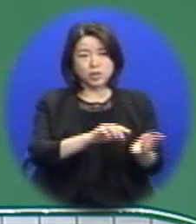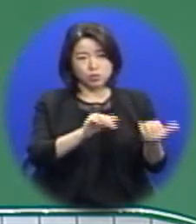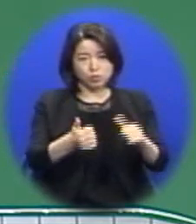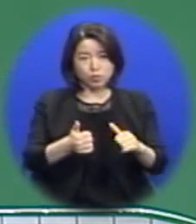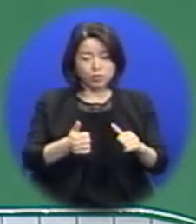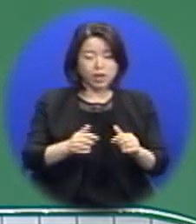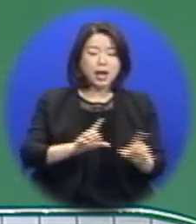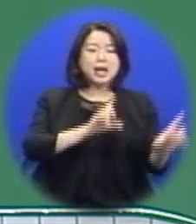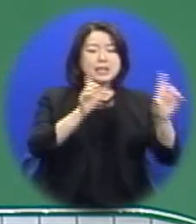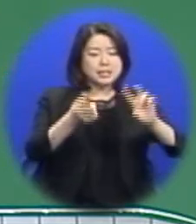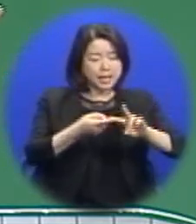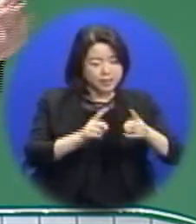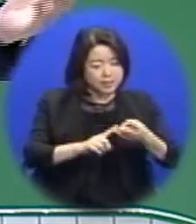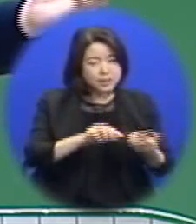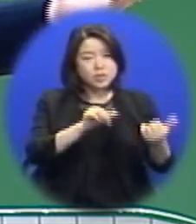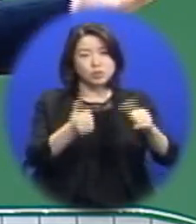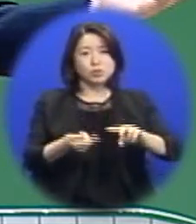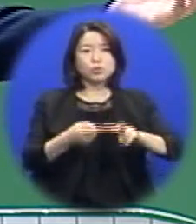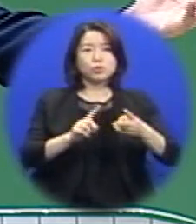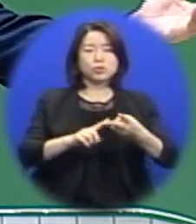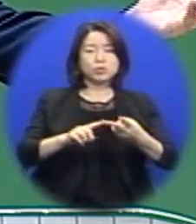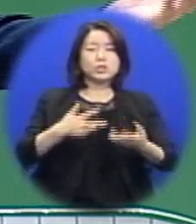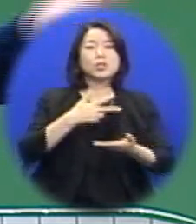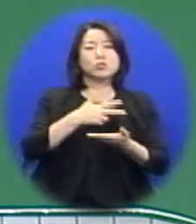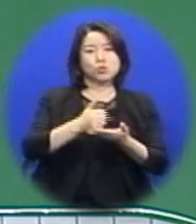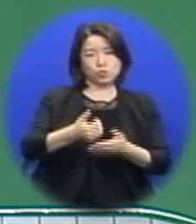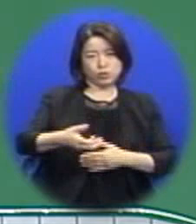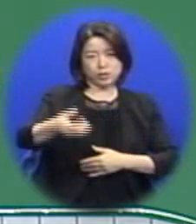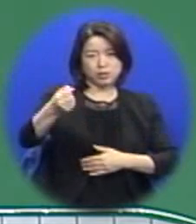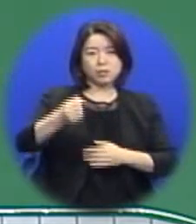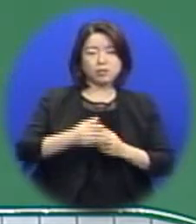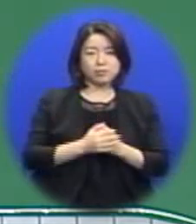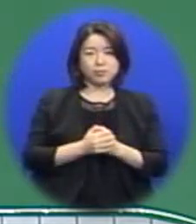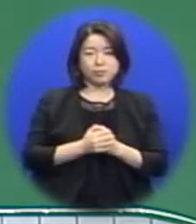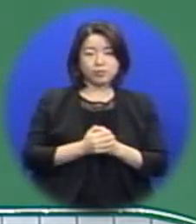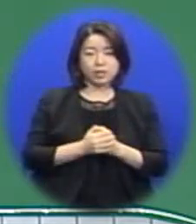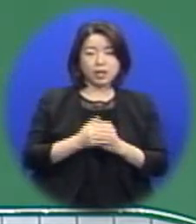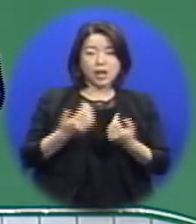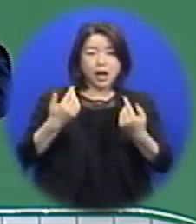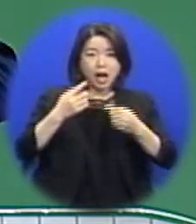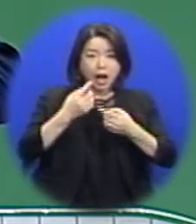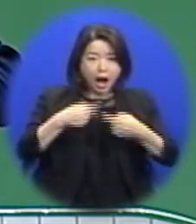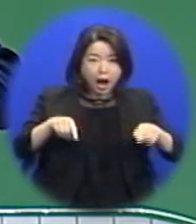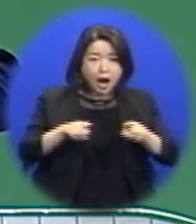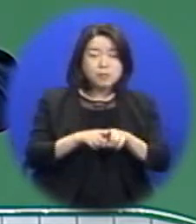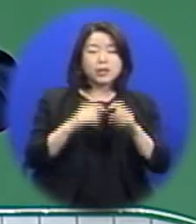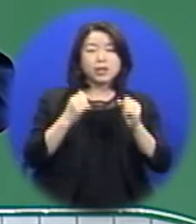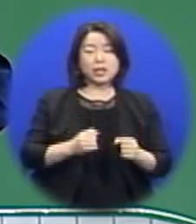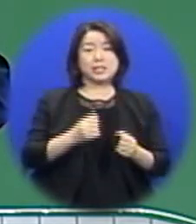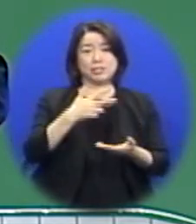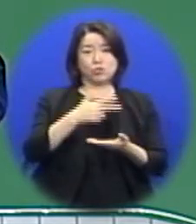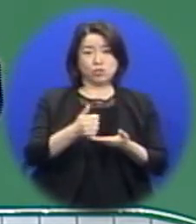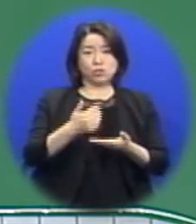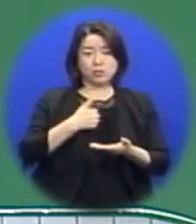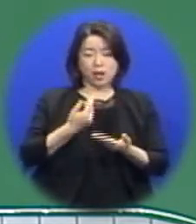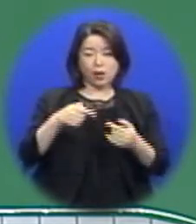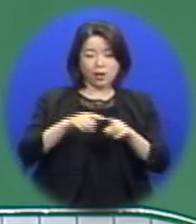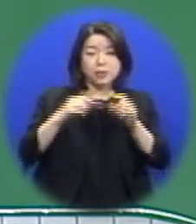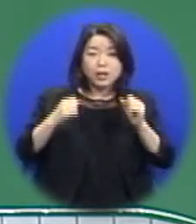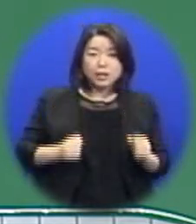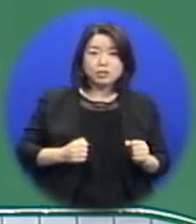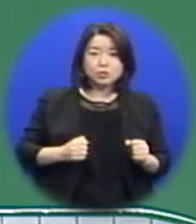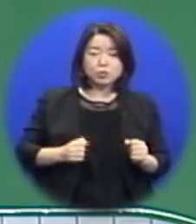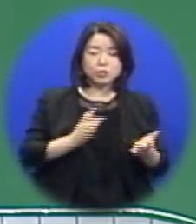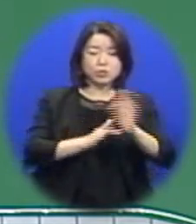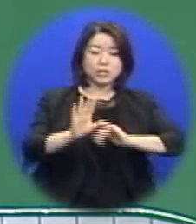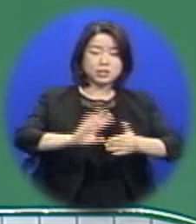주의 것이로다. 임마누엘 예수 그리스도께서 자기와 함께 계시고 예수 그리스도와